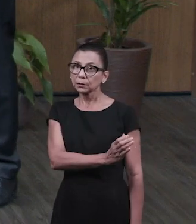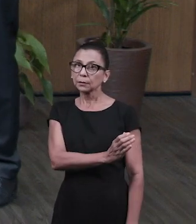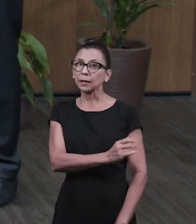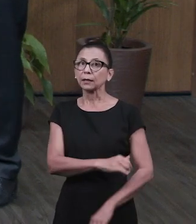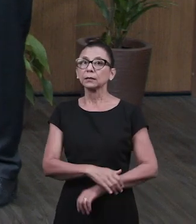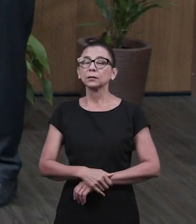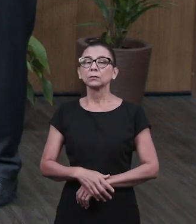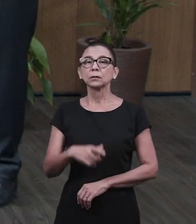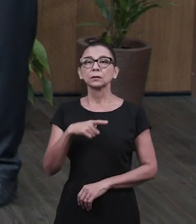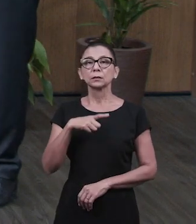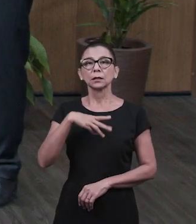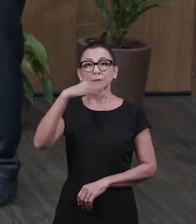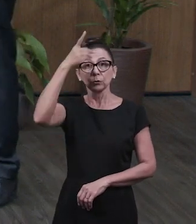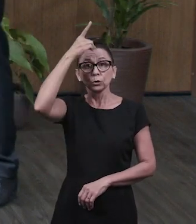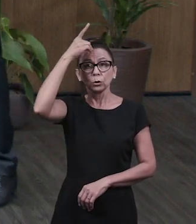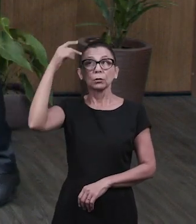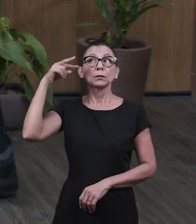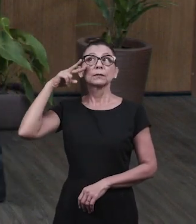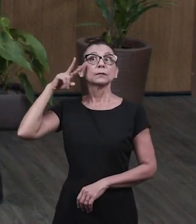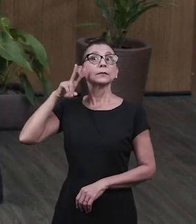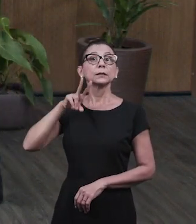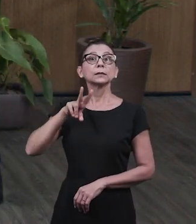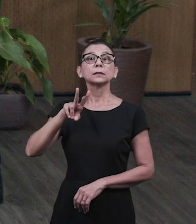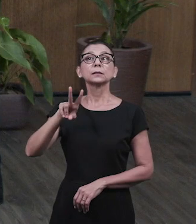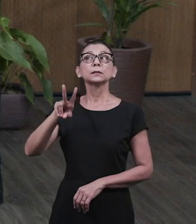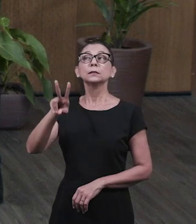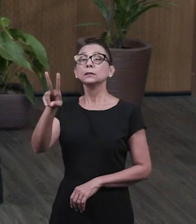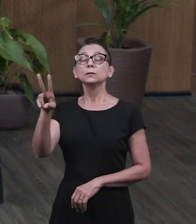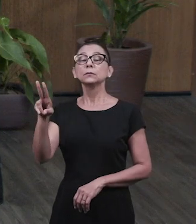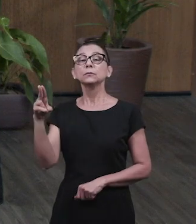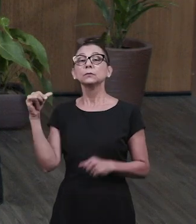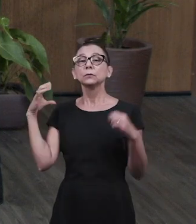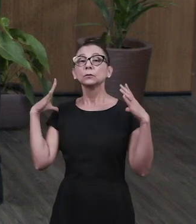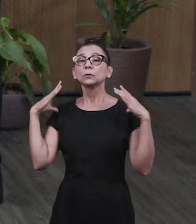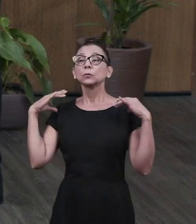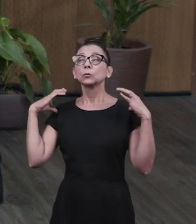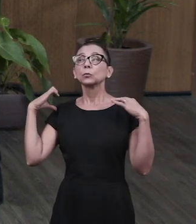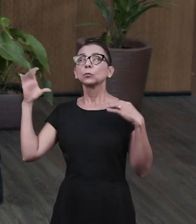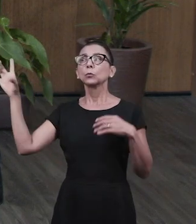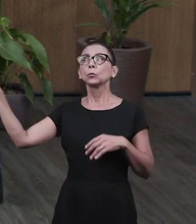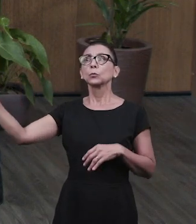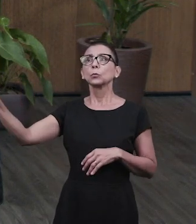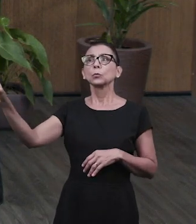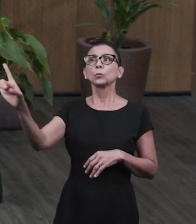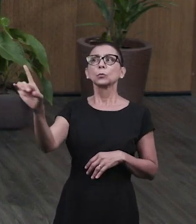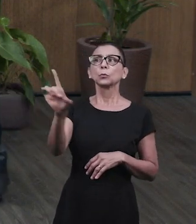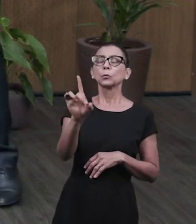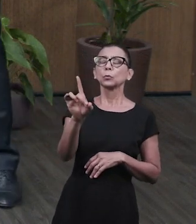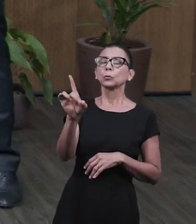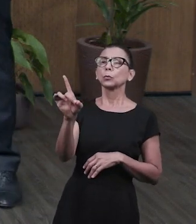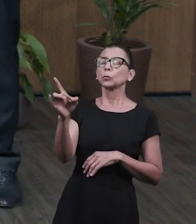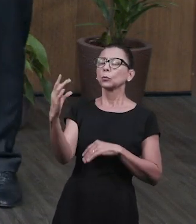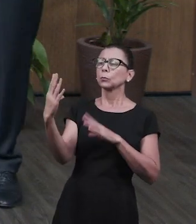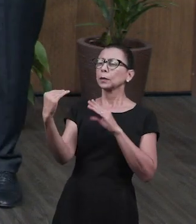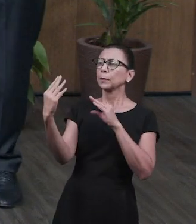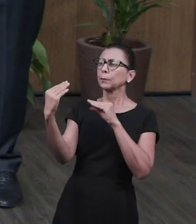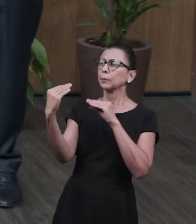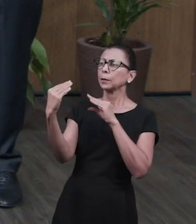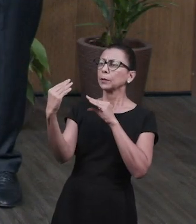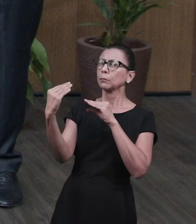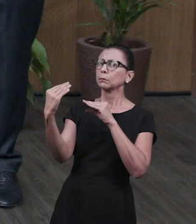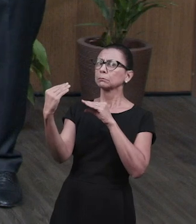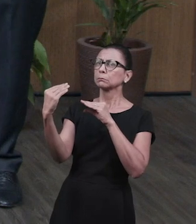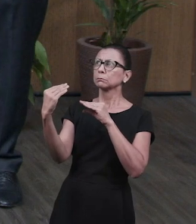don spirituel. Il a vu un ange qui a commencé à lui parler. Et à partir de